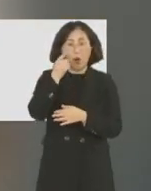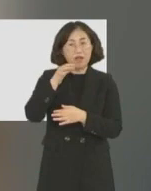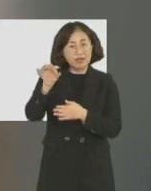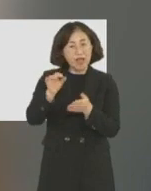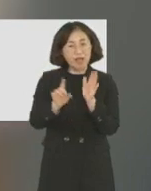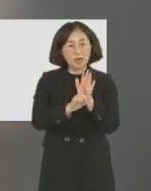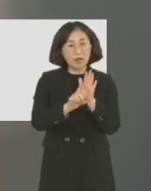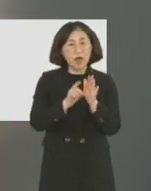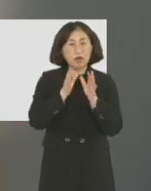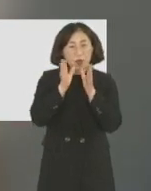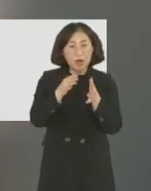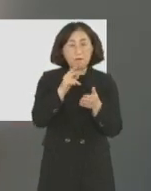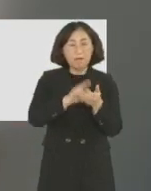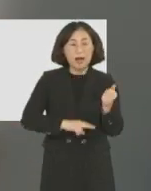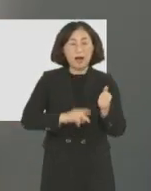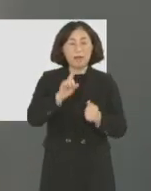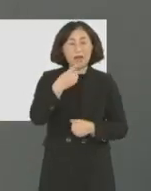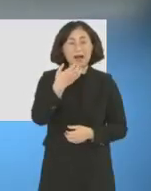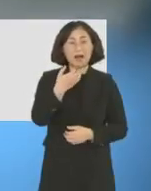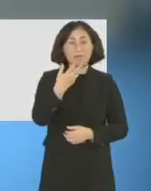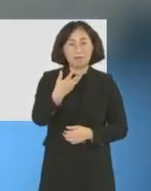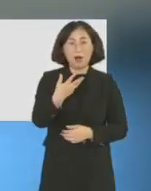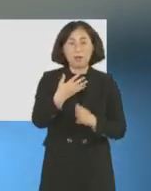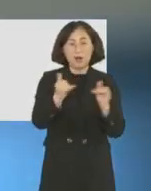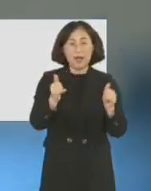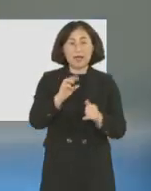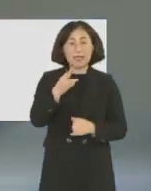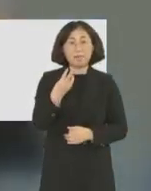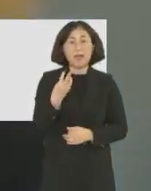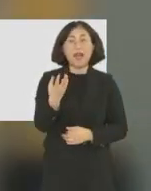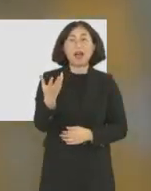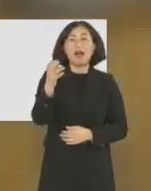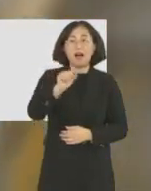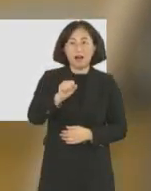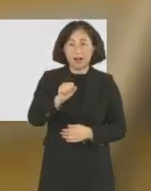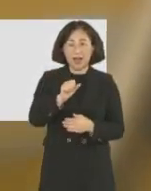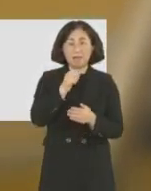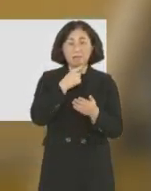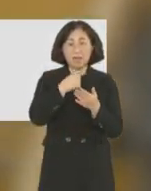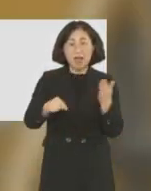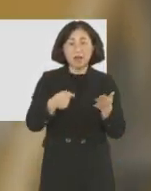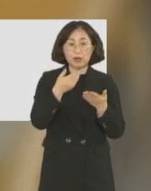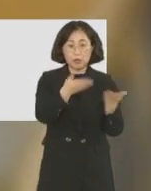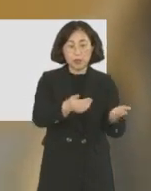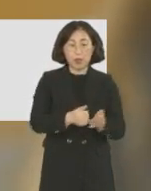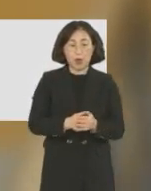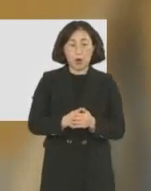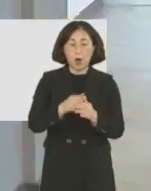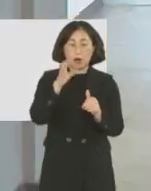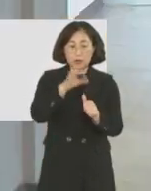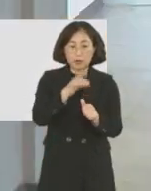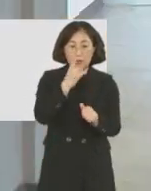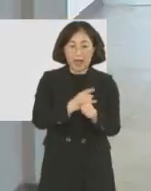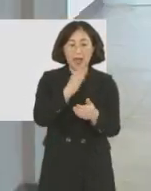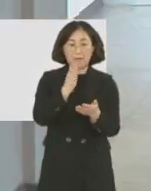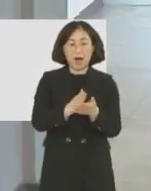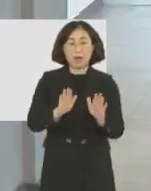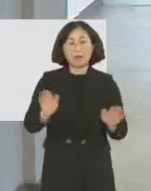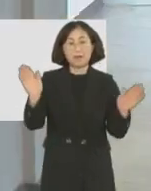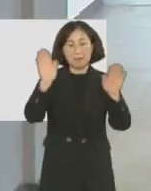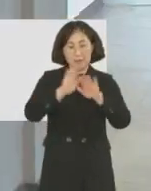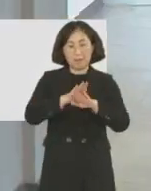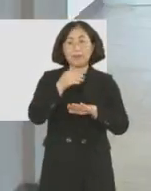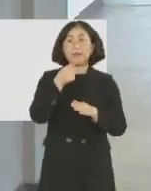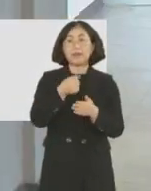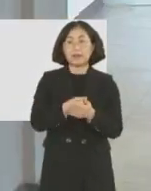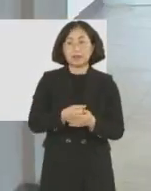수법으로 169명에게 360여억 원의 피해를 준 혐의를 받고 있으며 구속 여부는 오늘 밤 결정될